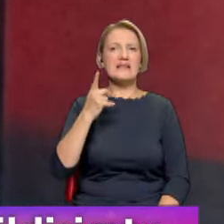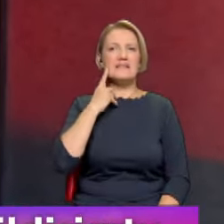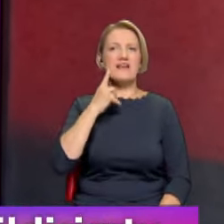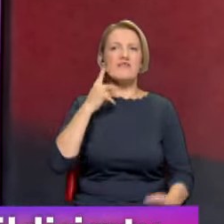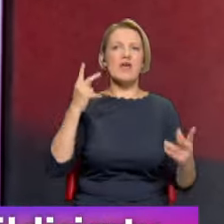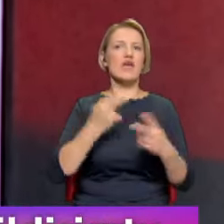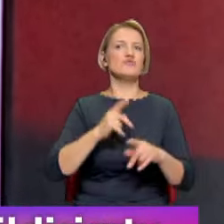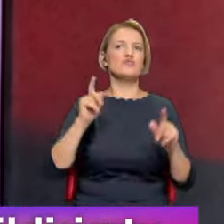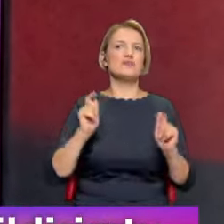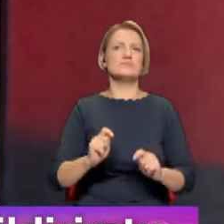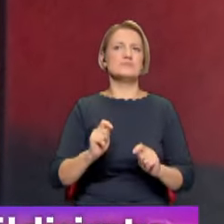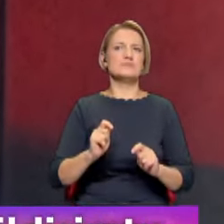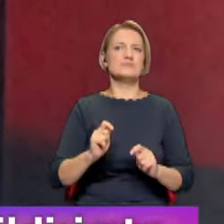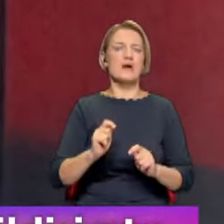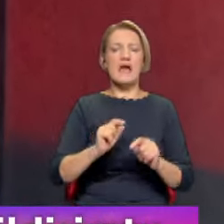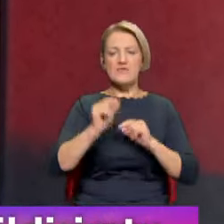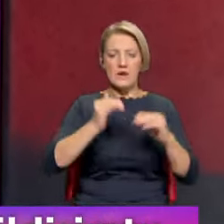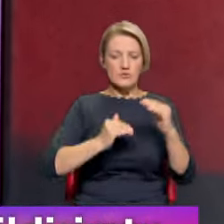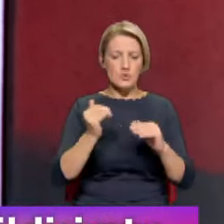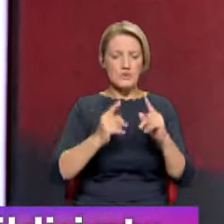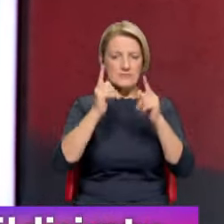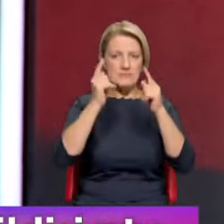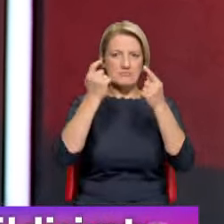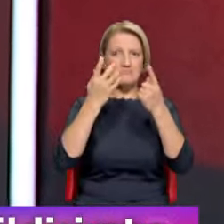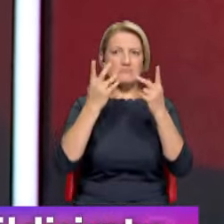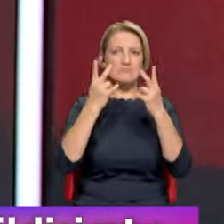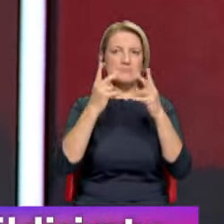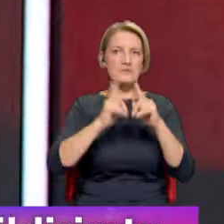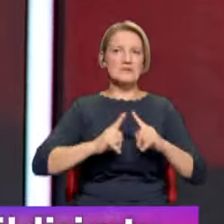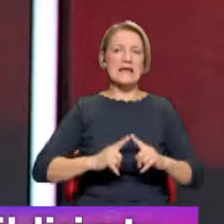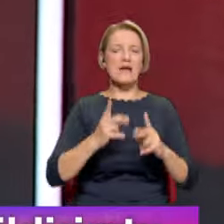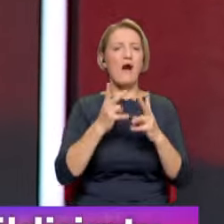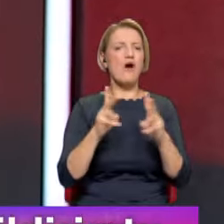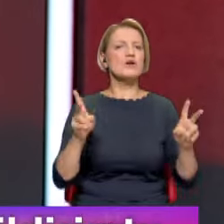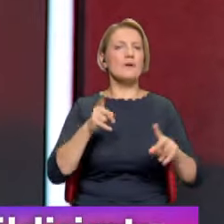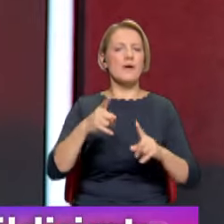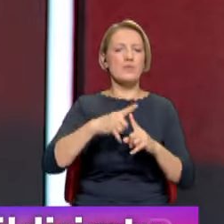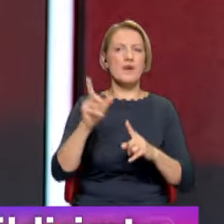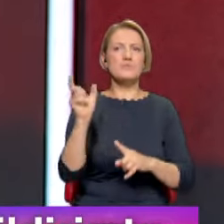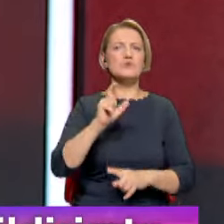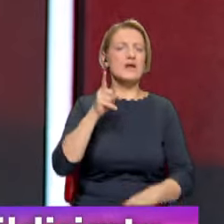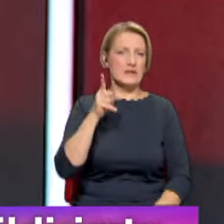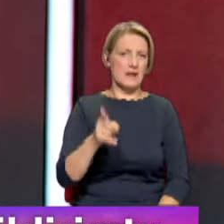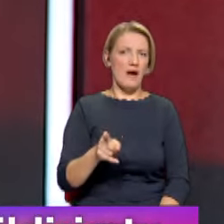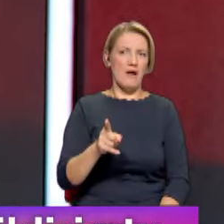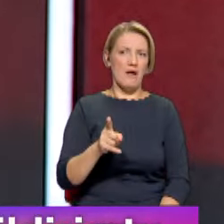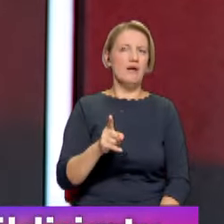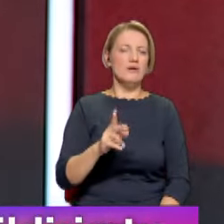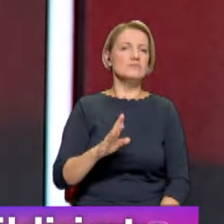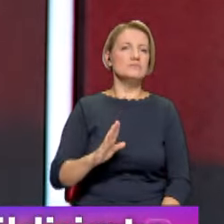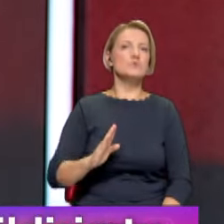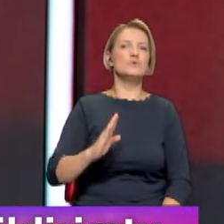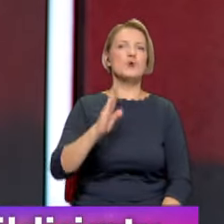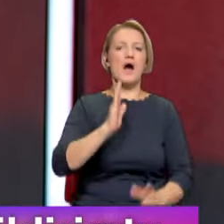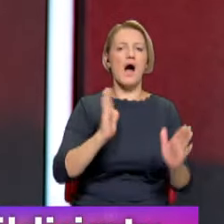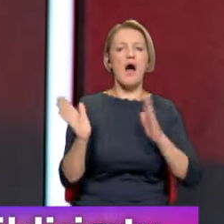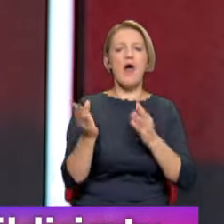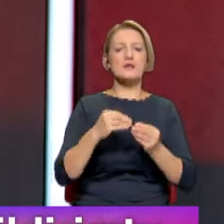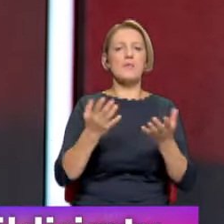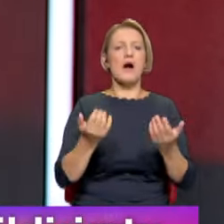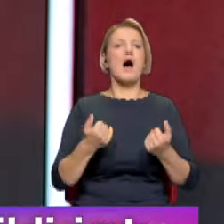uygulandı ve enflasyon rakamlarının açıklanmasıyla Temmuz ayında da Oklar yine Yukarıyı gösterdi ara zam